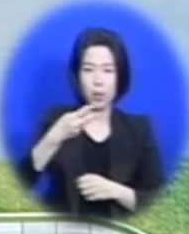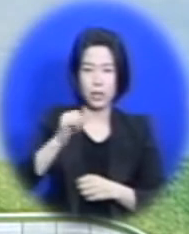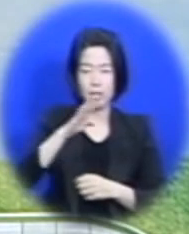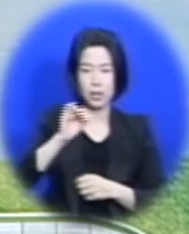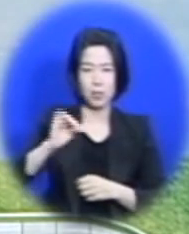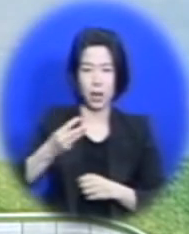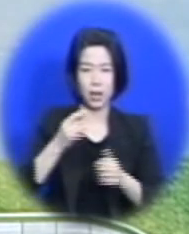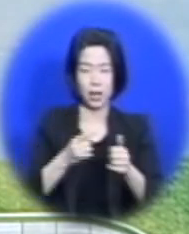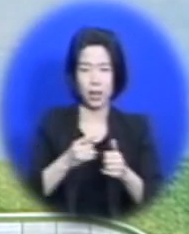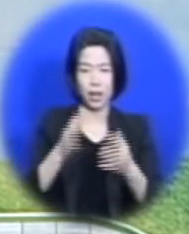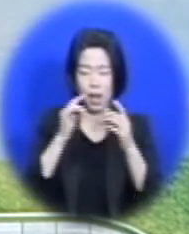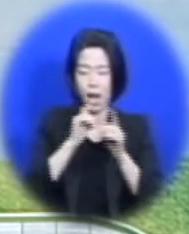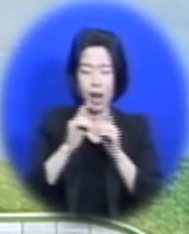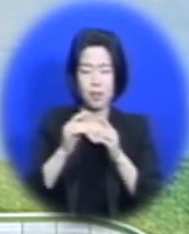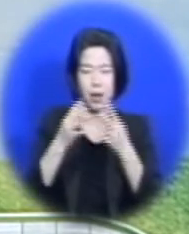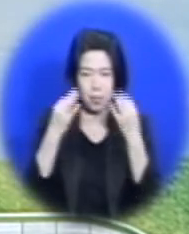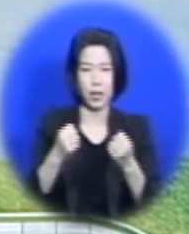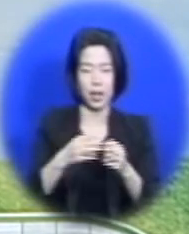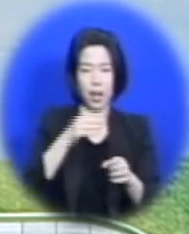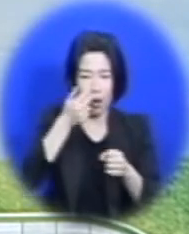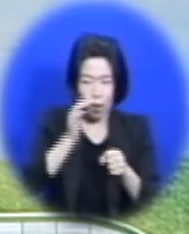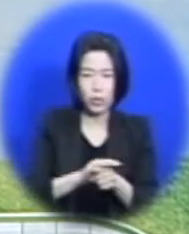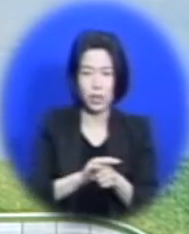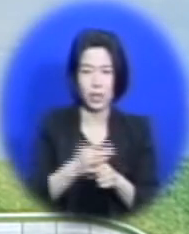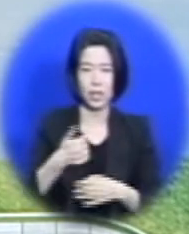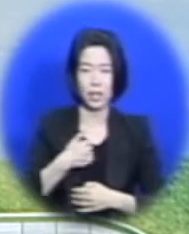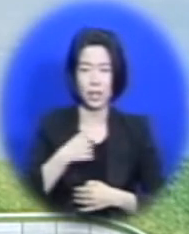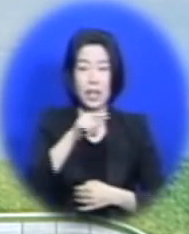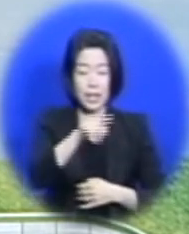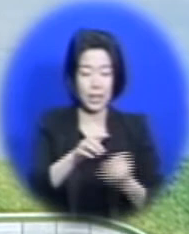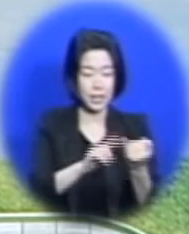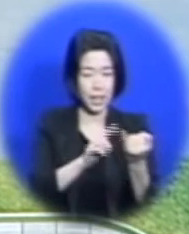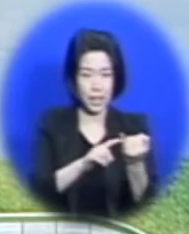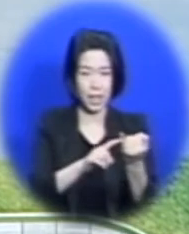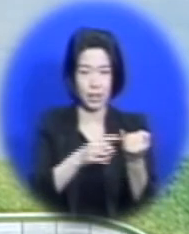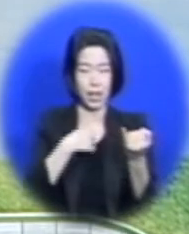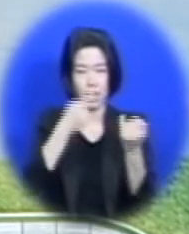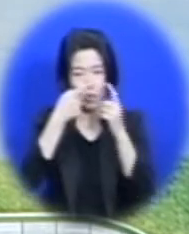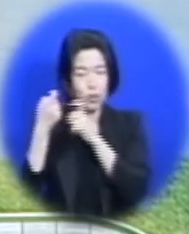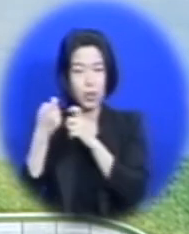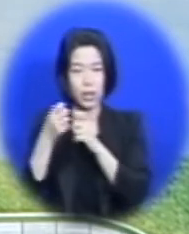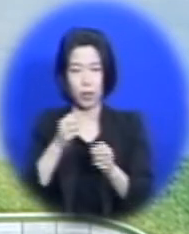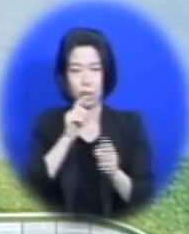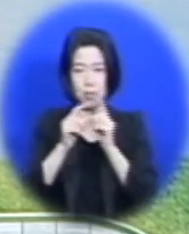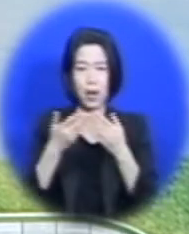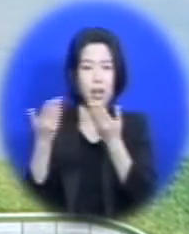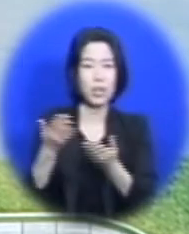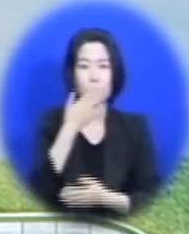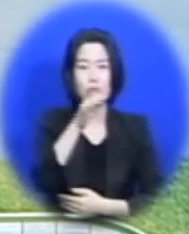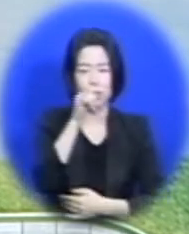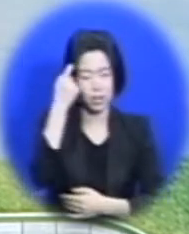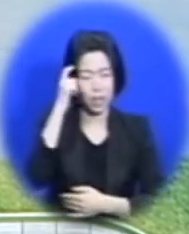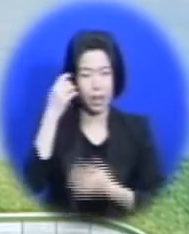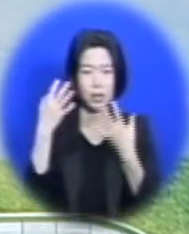말이 많았겠어요. 내가 억울하다고, 당신의 아내가 먼저 나를 유혹했다고 그렇게 말하고 싶은